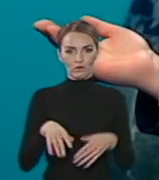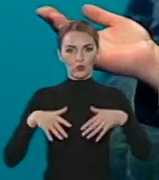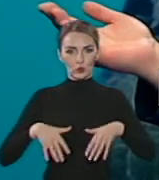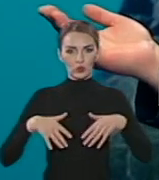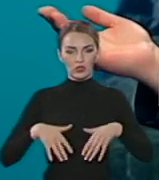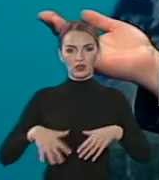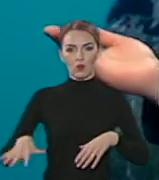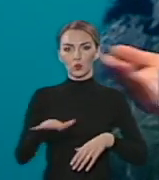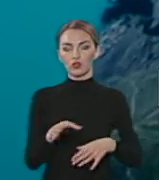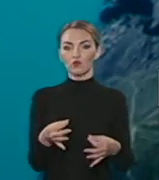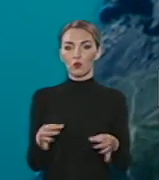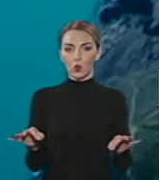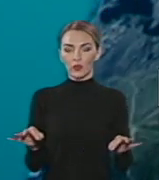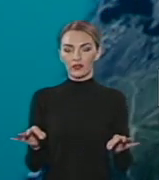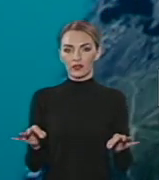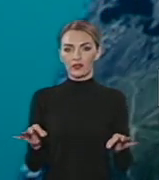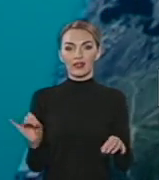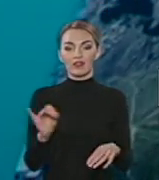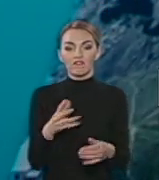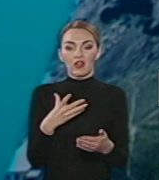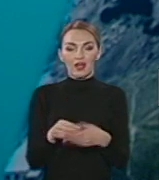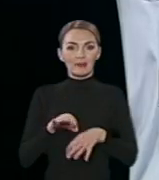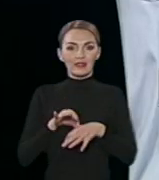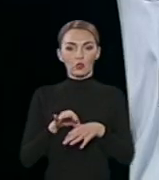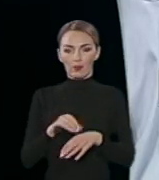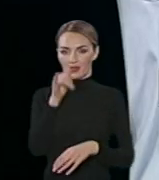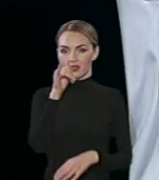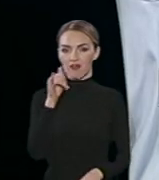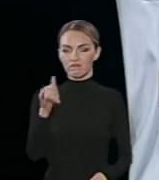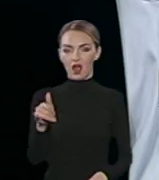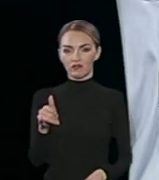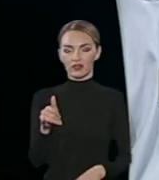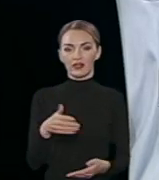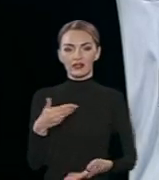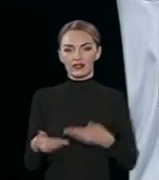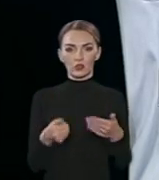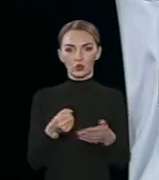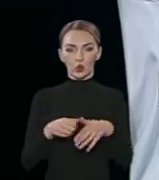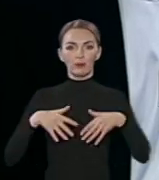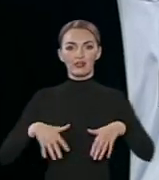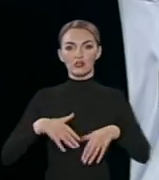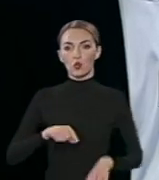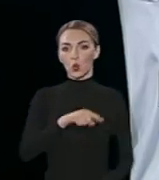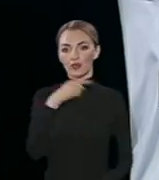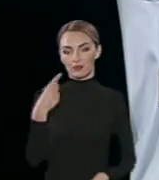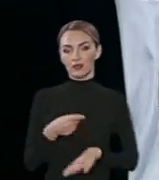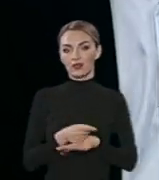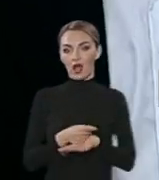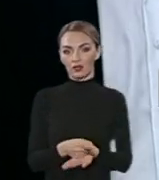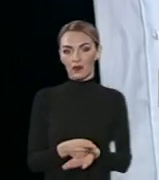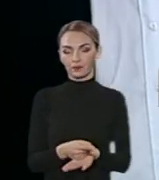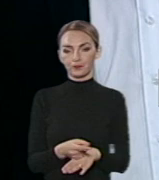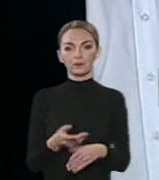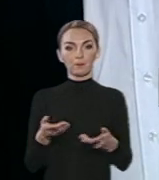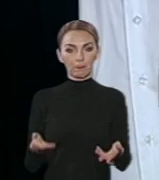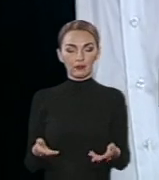на площади Свободы и властным просто тілом не давав дійти до Тбилиси российским танкам. Именно так.